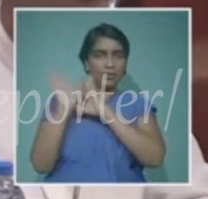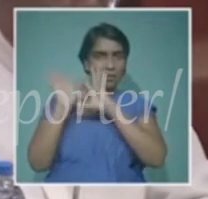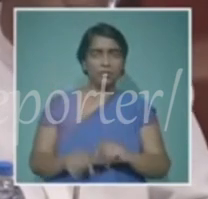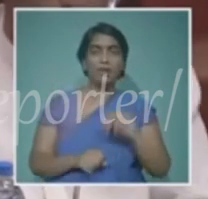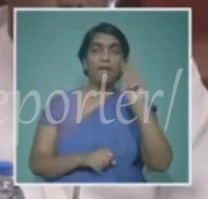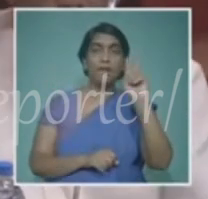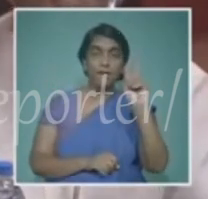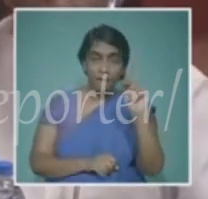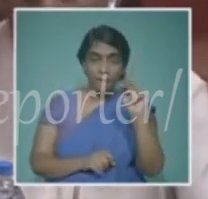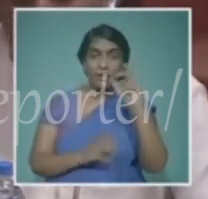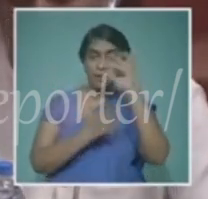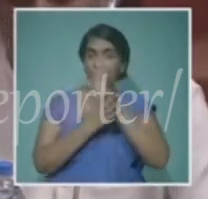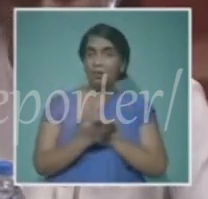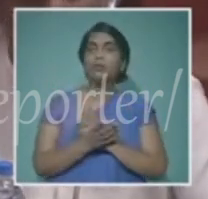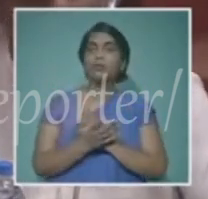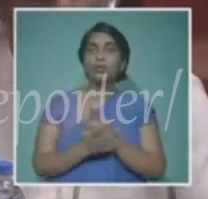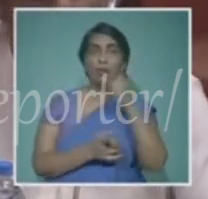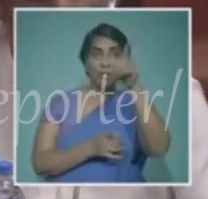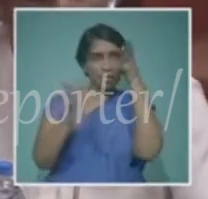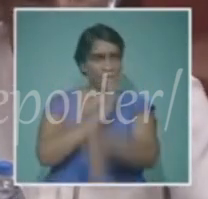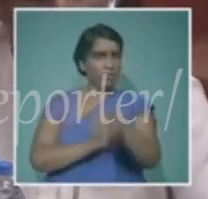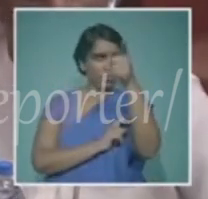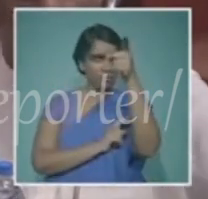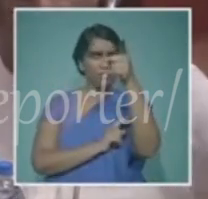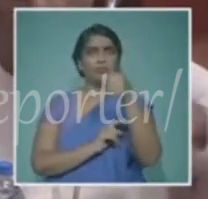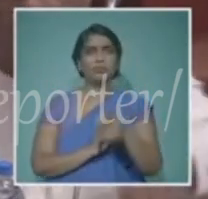20 ගෙහෙනකොට ඔබතුමා තමයි වැරද්ද කෙරුවේ.